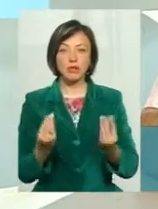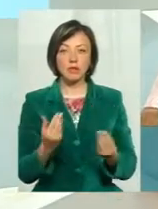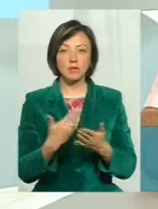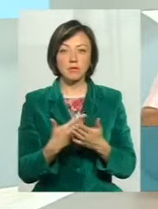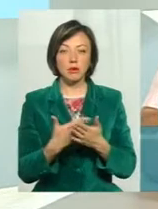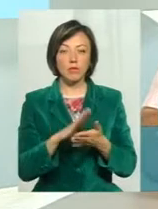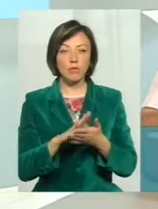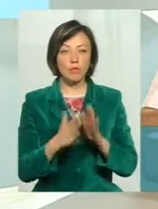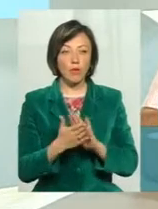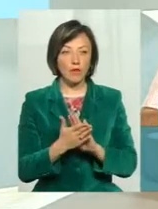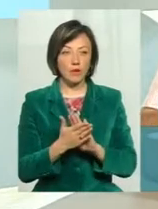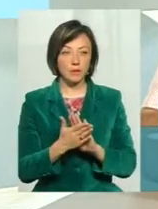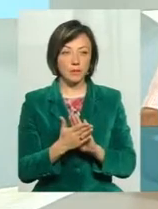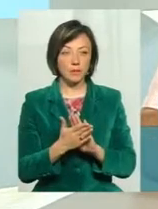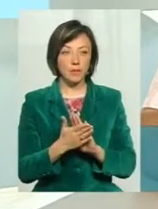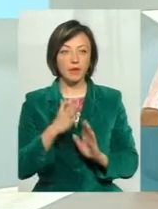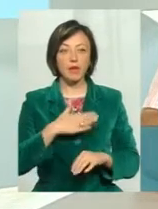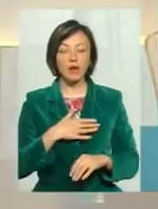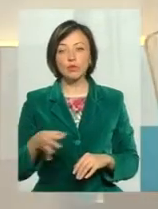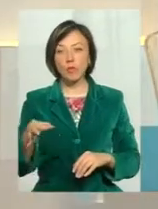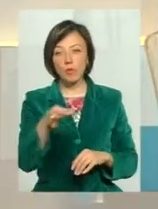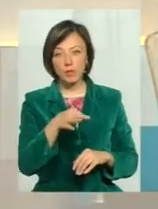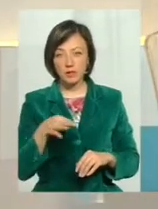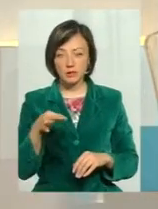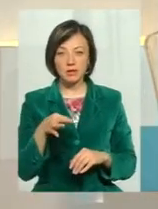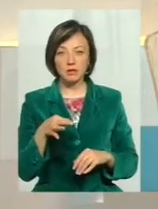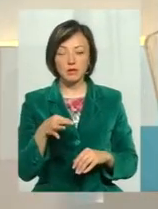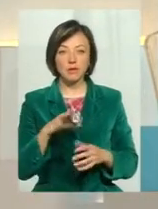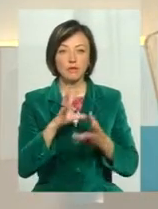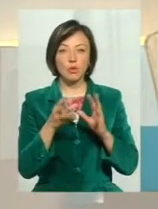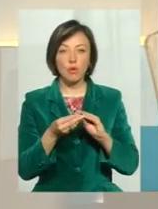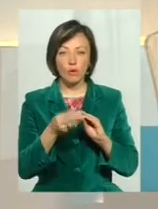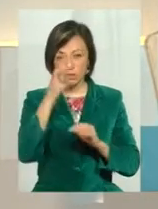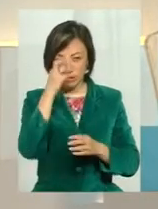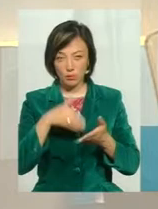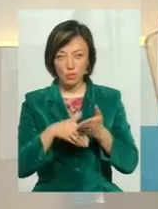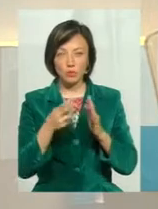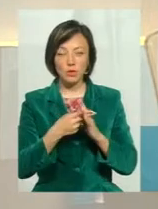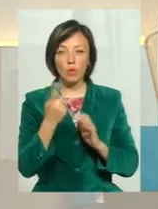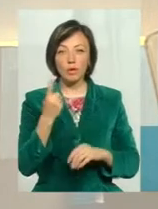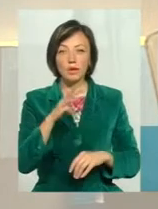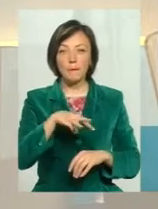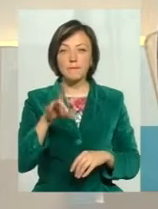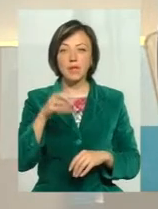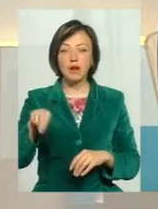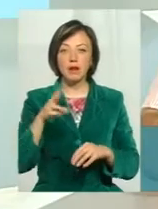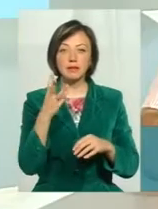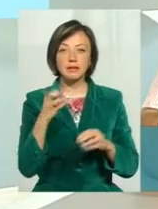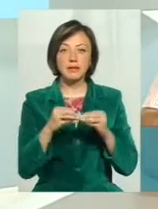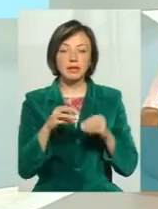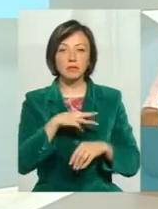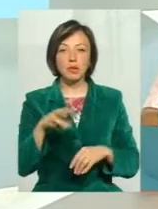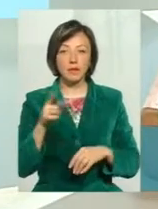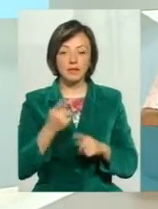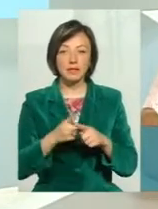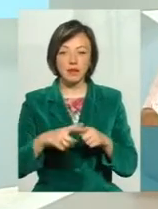в умовах нашої області, то нараховано всього субсидії у нас було на 1 мільярд 310 мільйонів гривень.